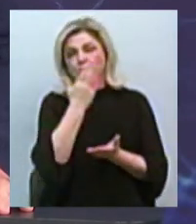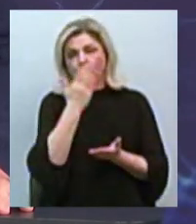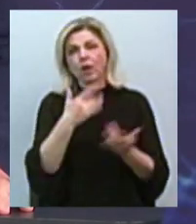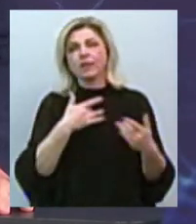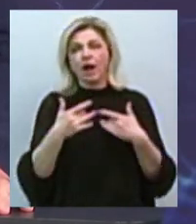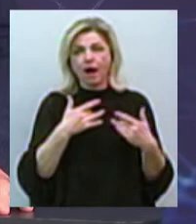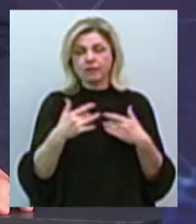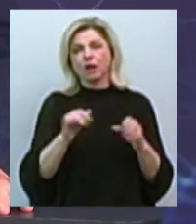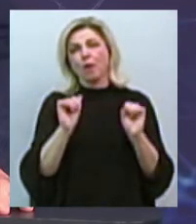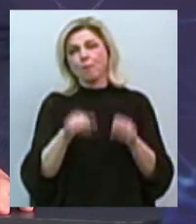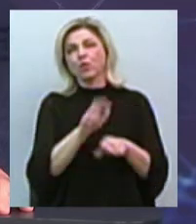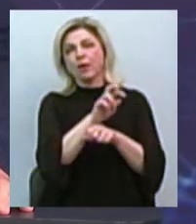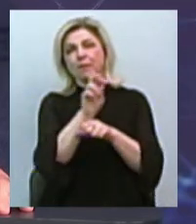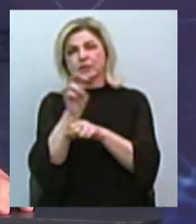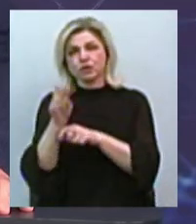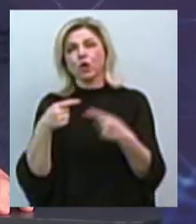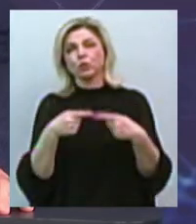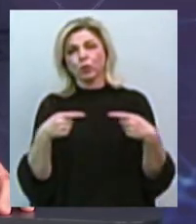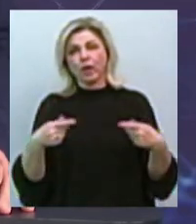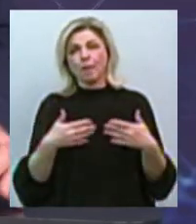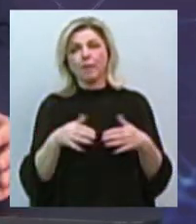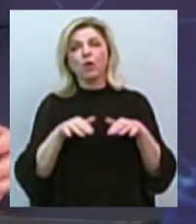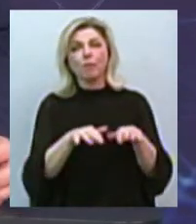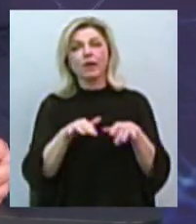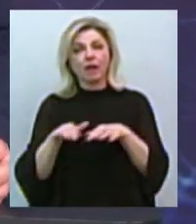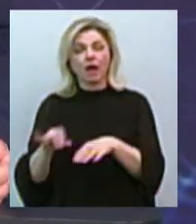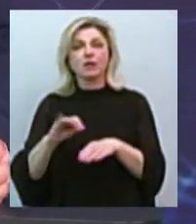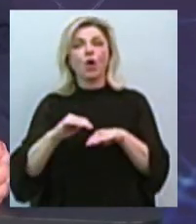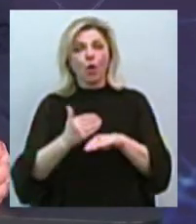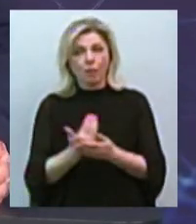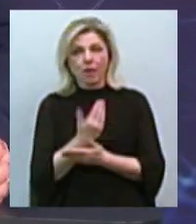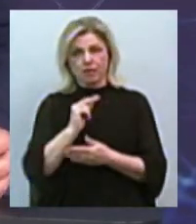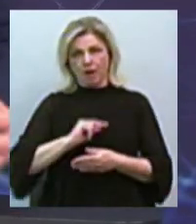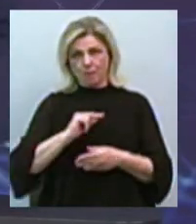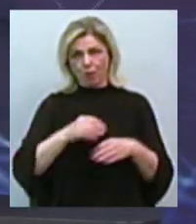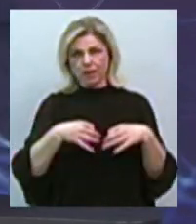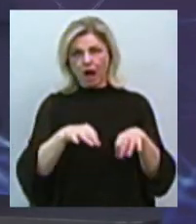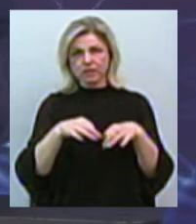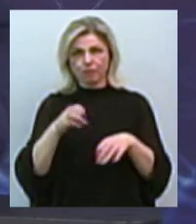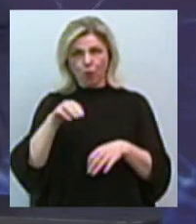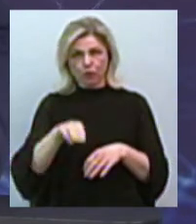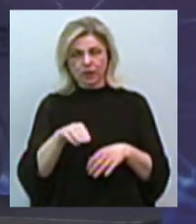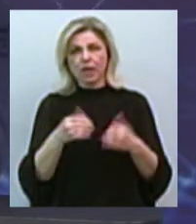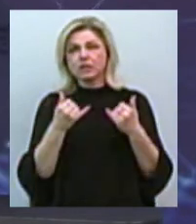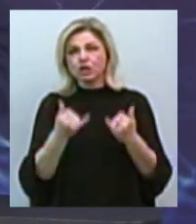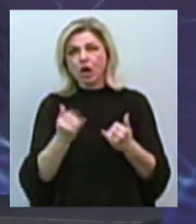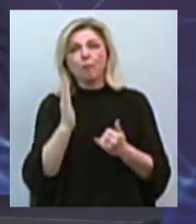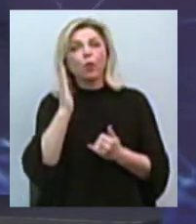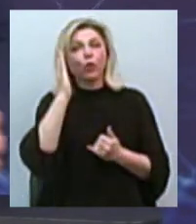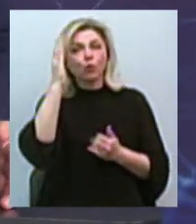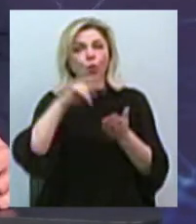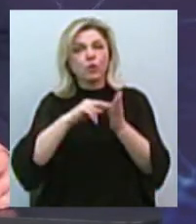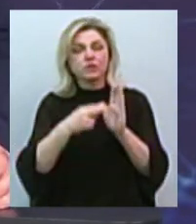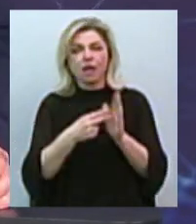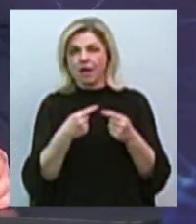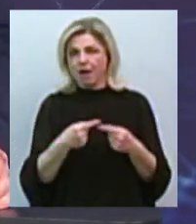теперь можно, значит, посещать другие мероприятия, и опять начнет работать транспорт. То есть сейчас прогнозы самые разные, но это